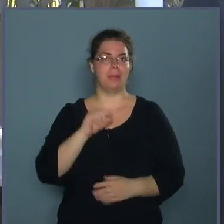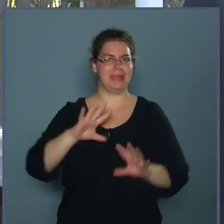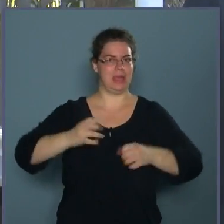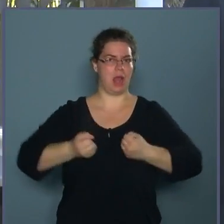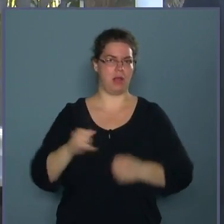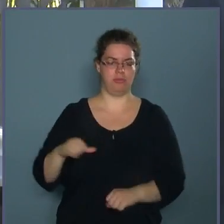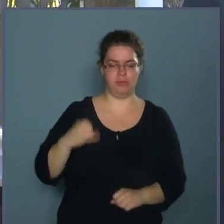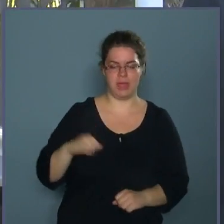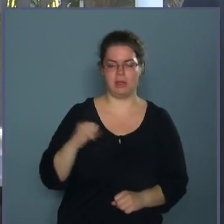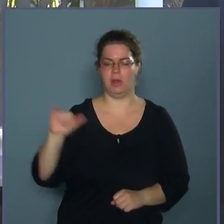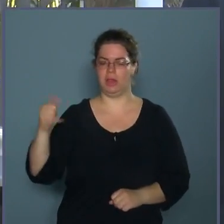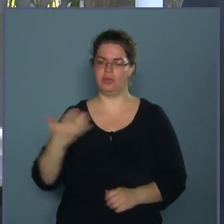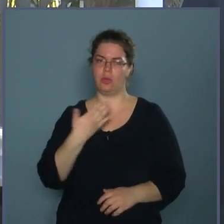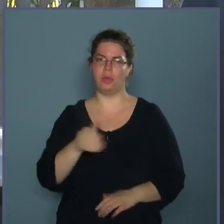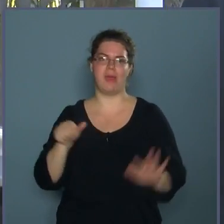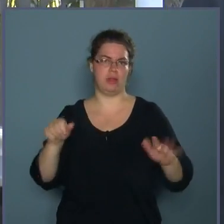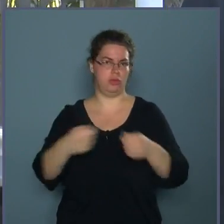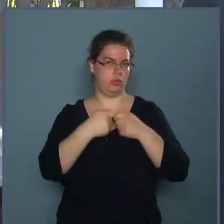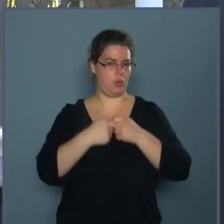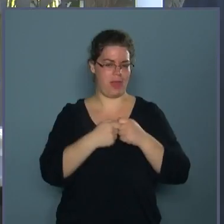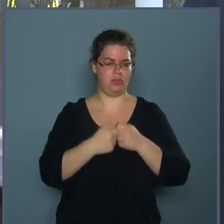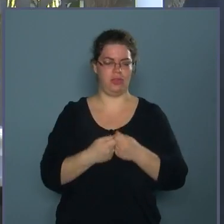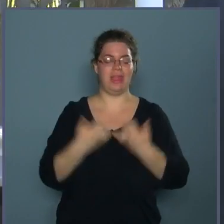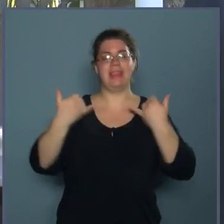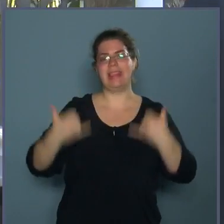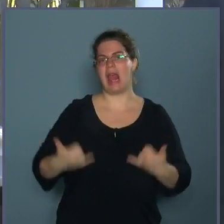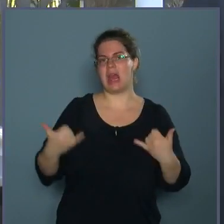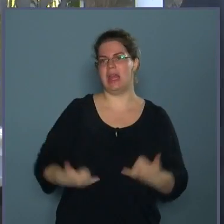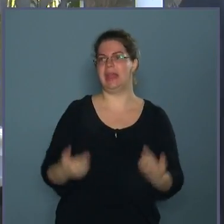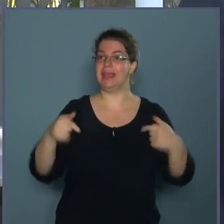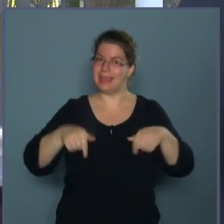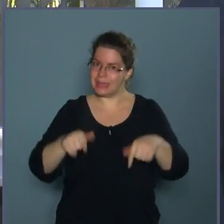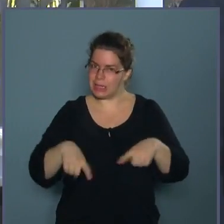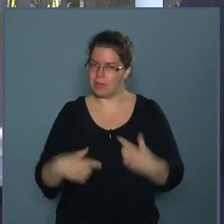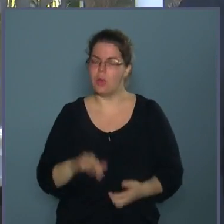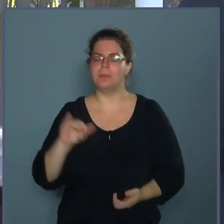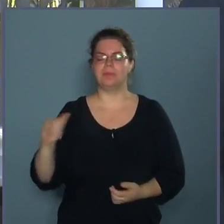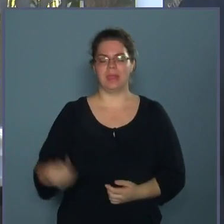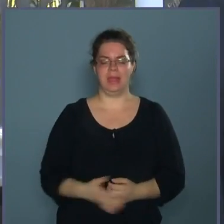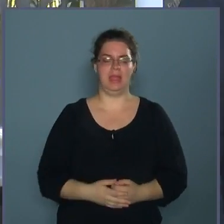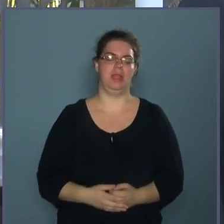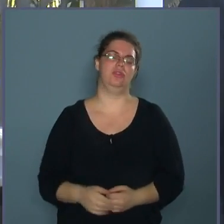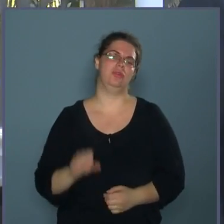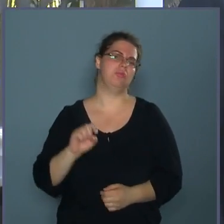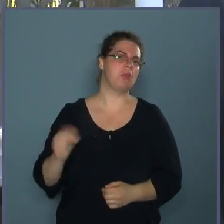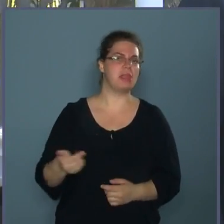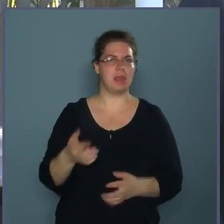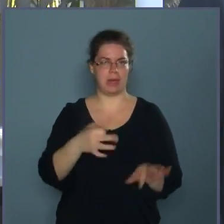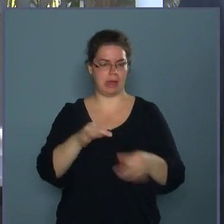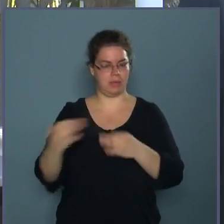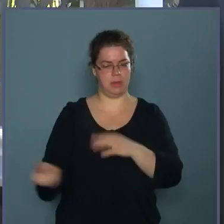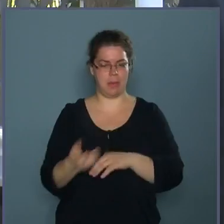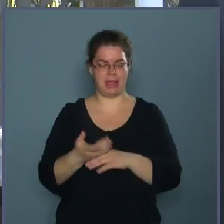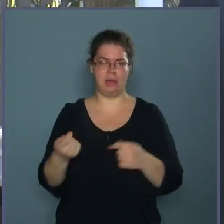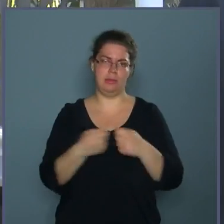kialakul fiatalok és az 56-os szövetség jelenlegi itt lévő és egyébként egyéb rendezvényeken is